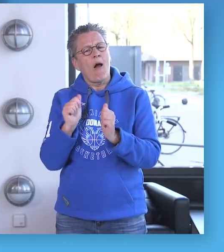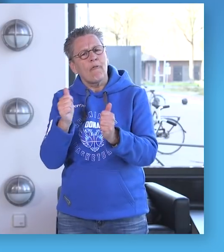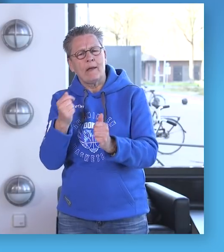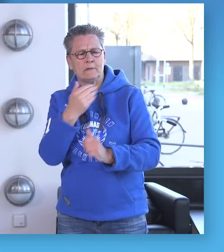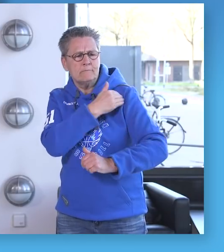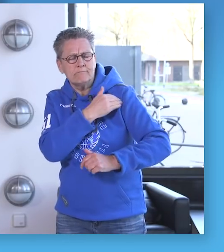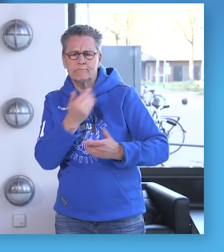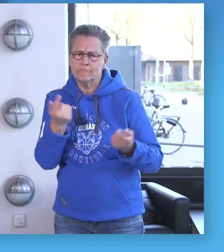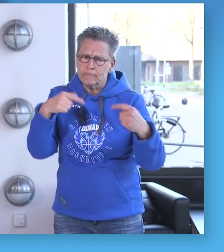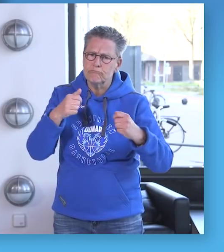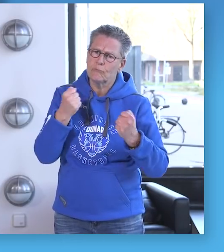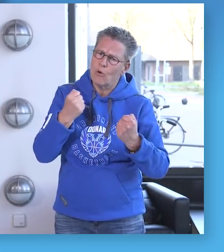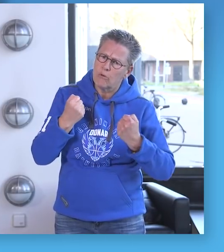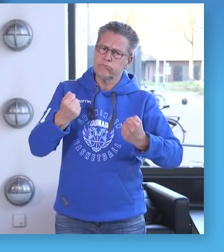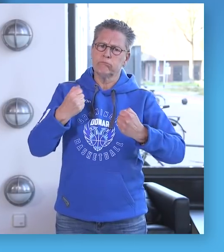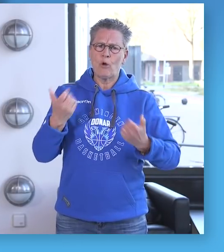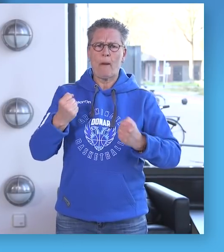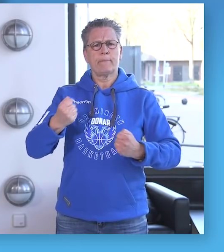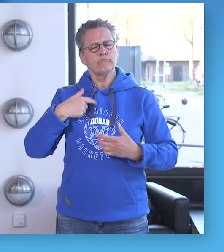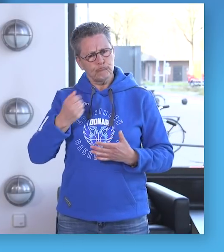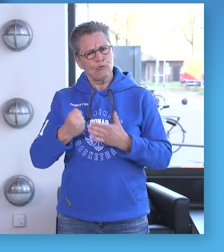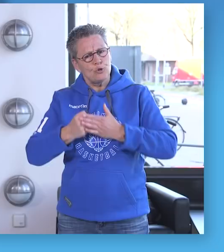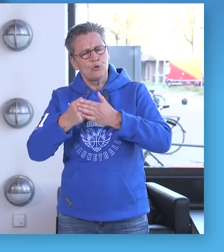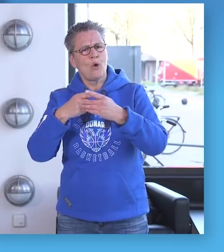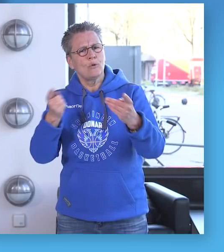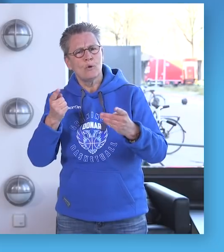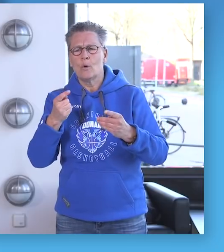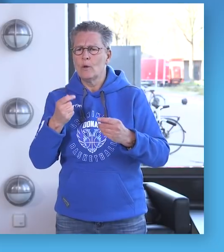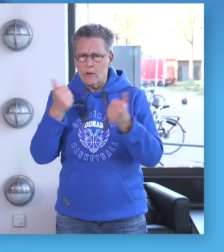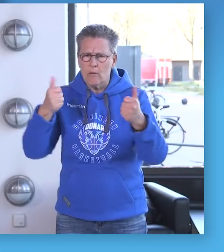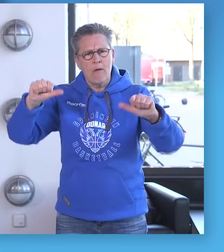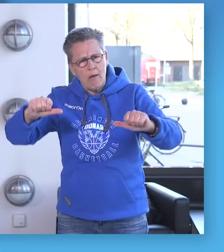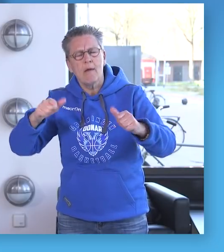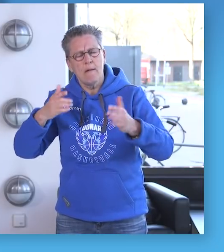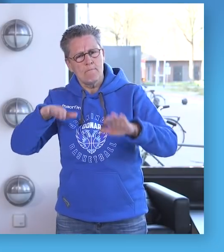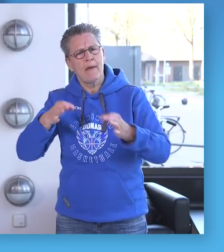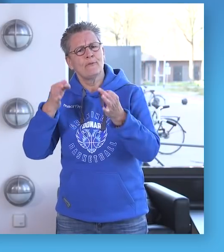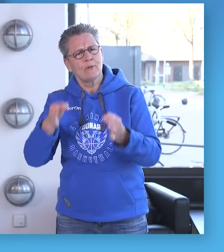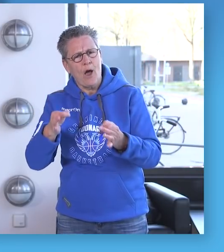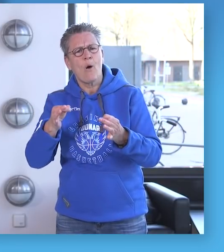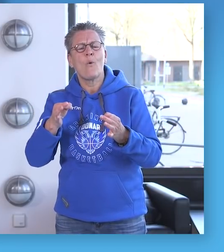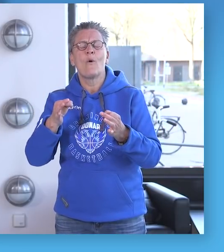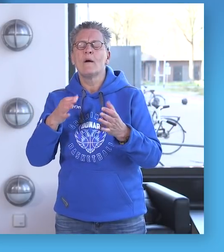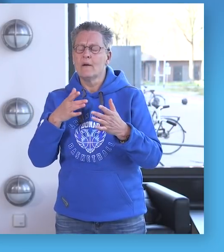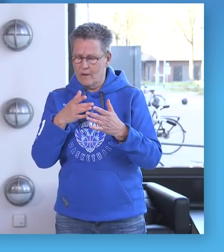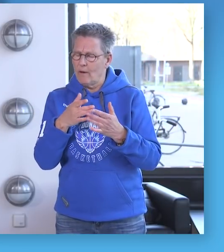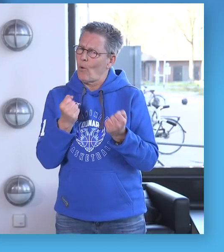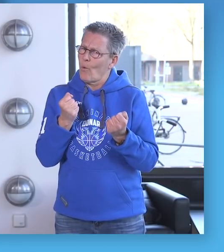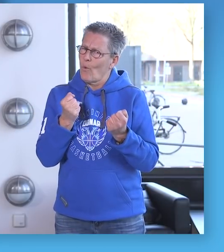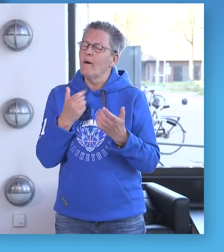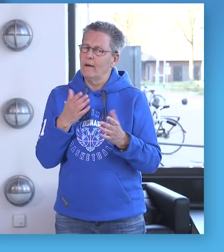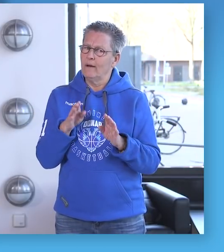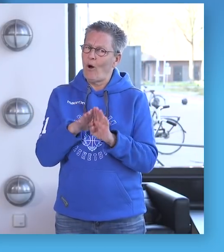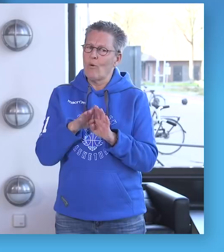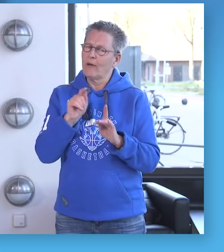op, hou vol, we steunen jullie, doe dik en dun en ik blijf jullie trouw. Dus wil ik even